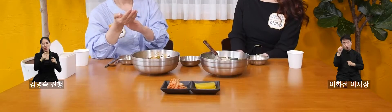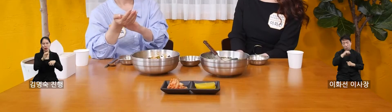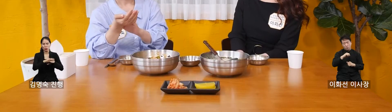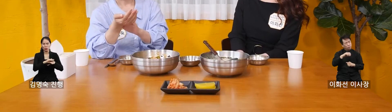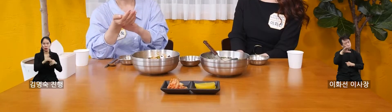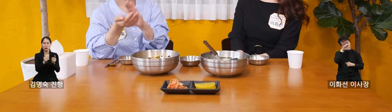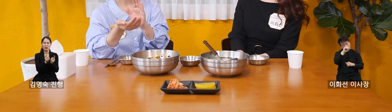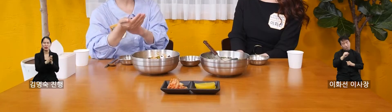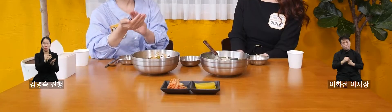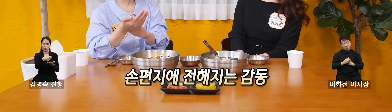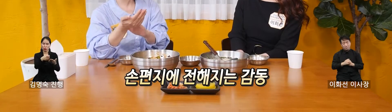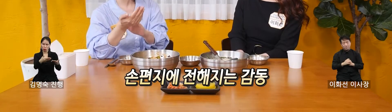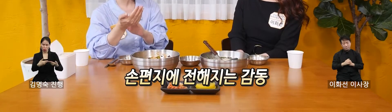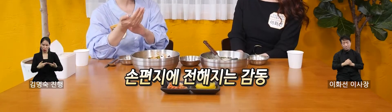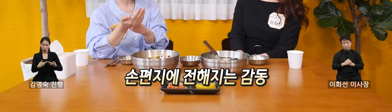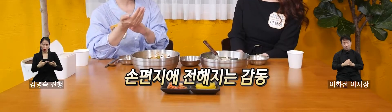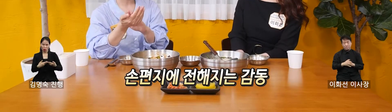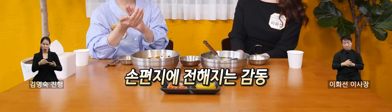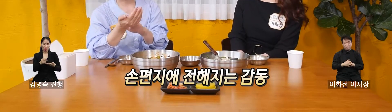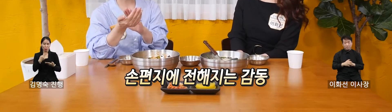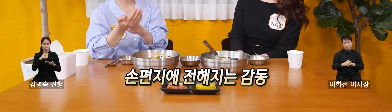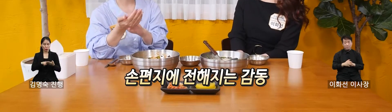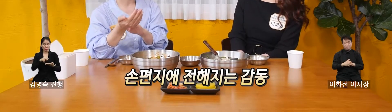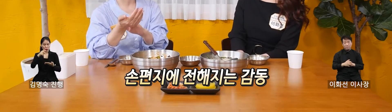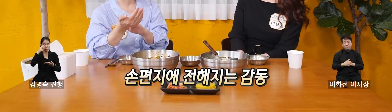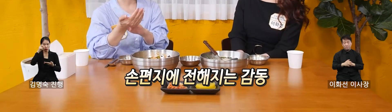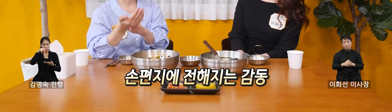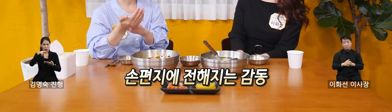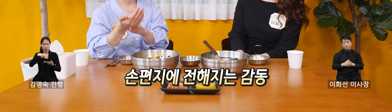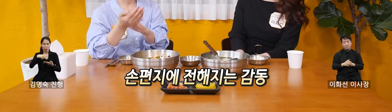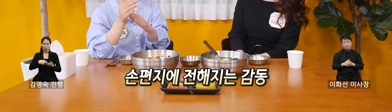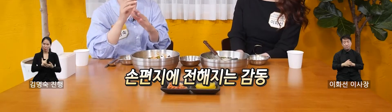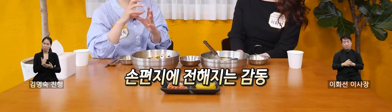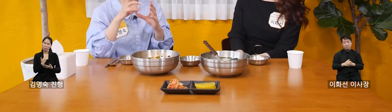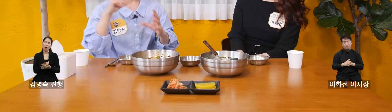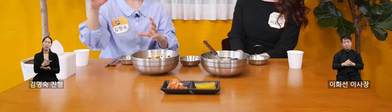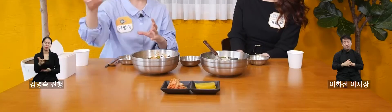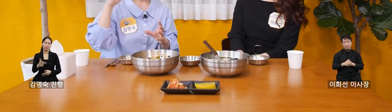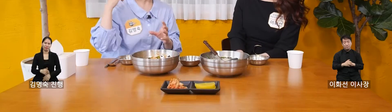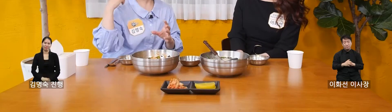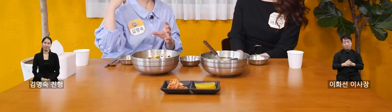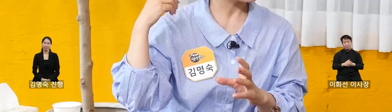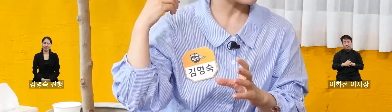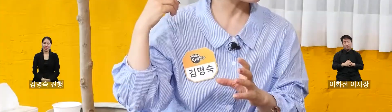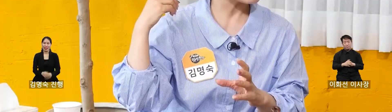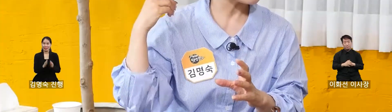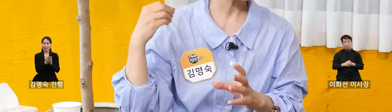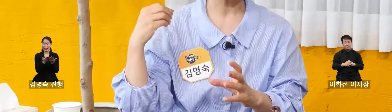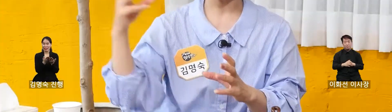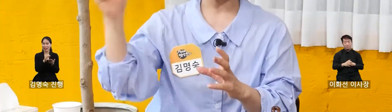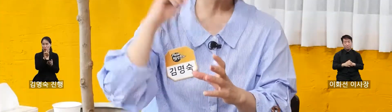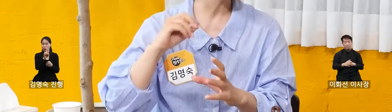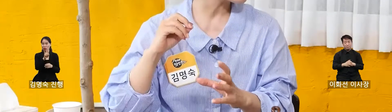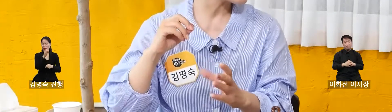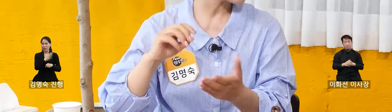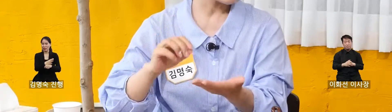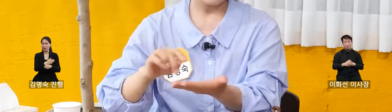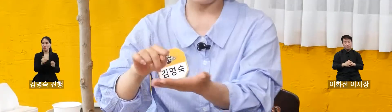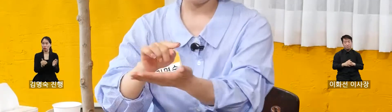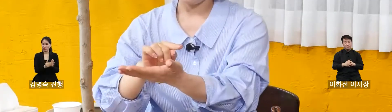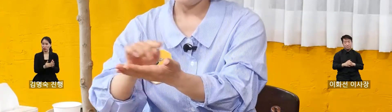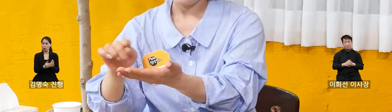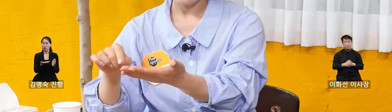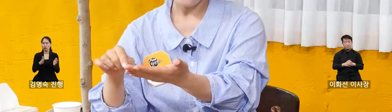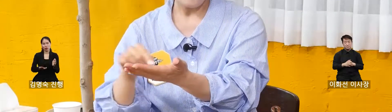있다. 그 손편지는요, 아. 정말 감동 자체예요. 그냥 책 한 권 나는 네. 샀을 뿐이고 주문했을